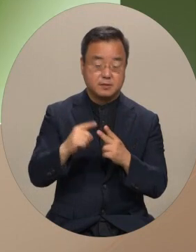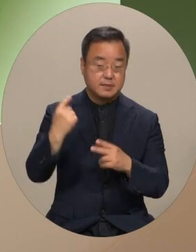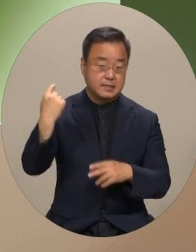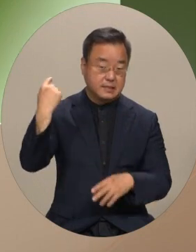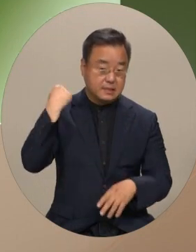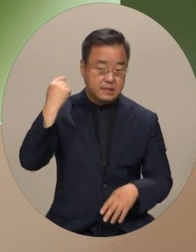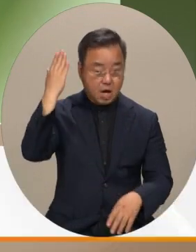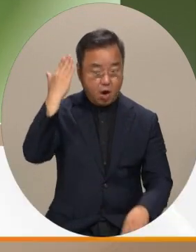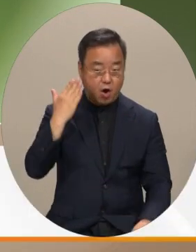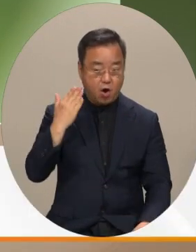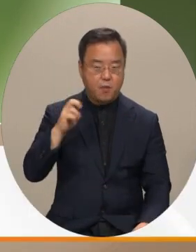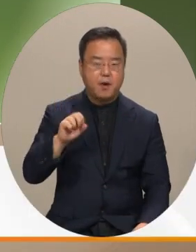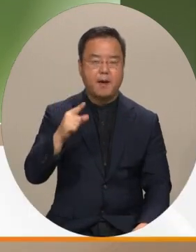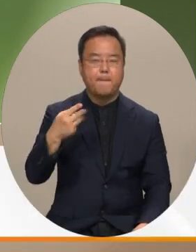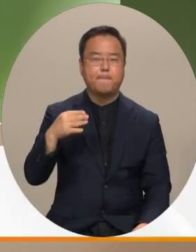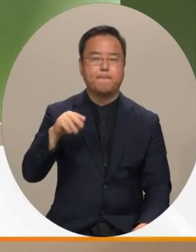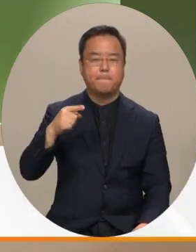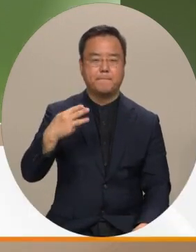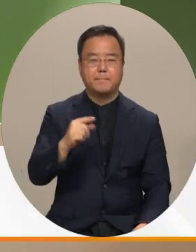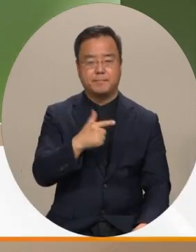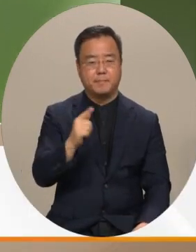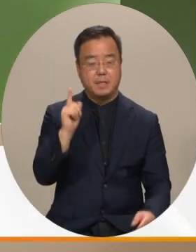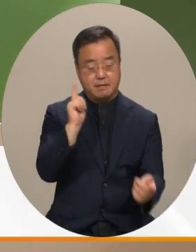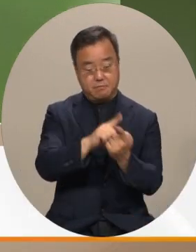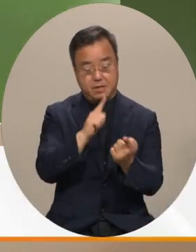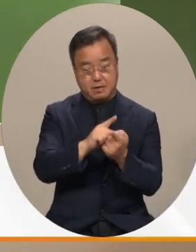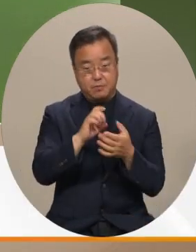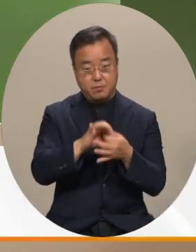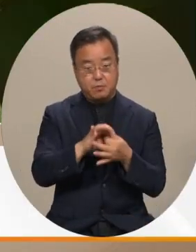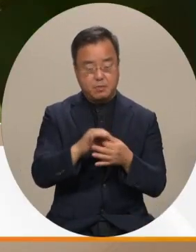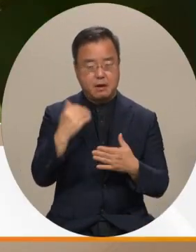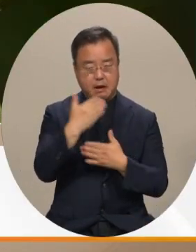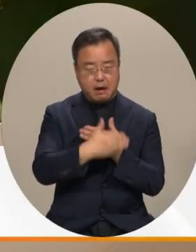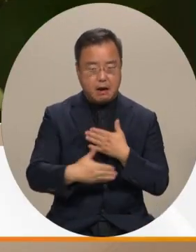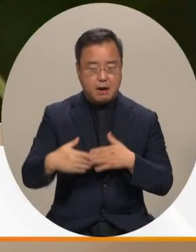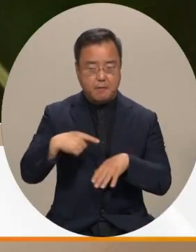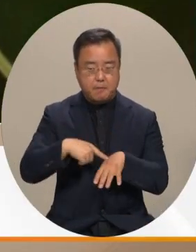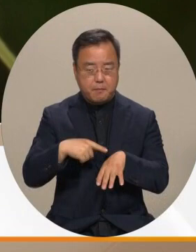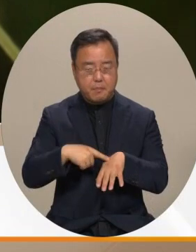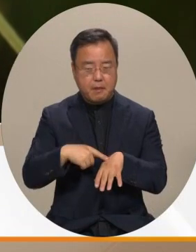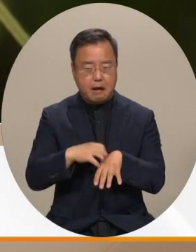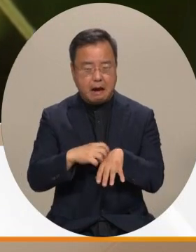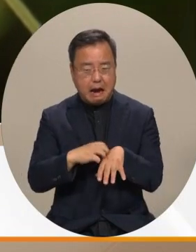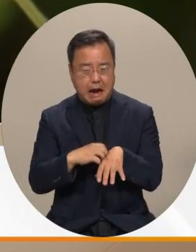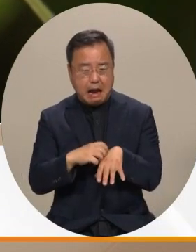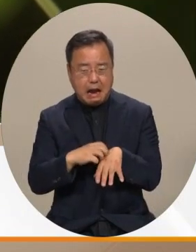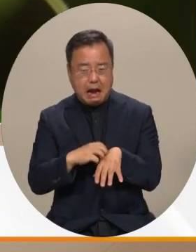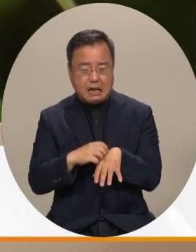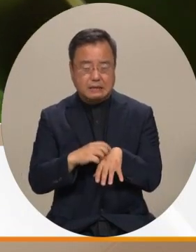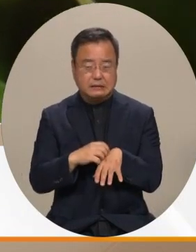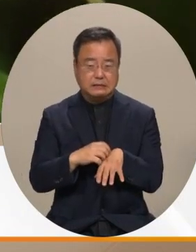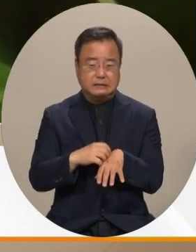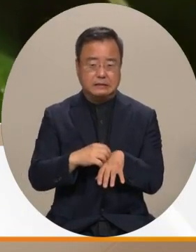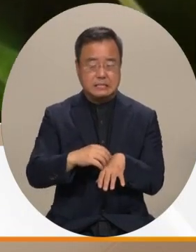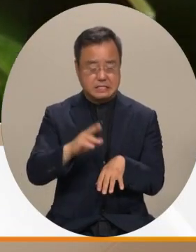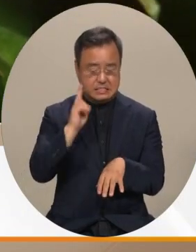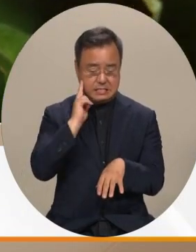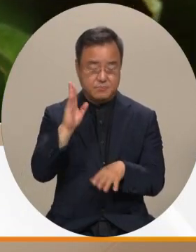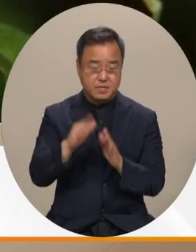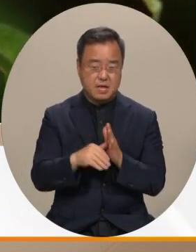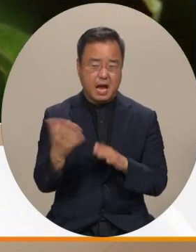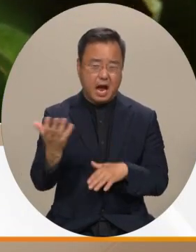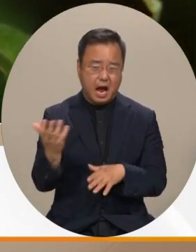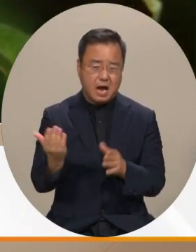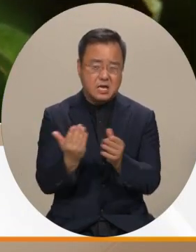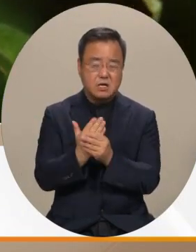알벌 등은 어 접촉을 통해서도 어떤 피부에 알레지 알러지 든가 피부염 그리고 심하면 심한 통증도